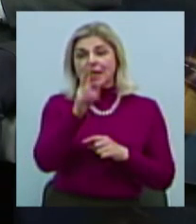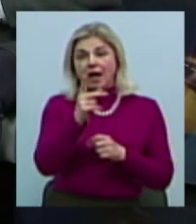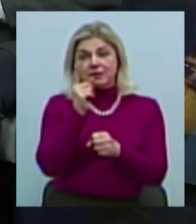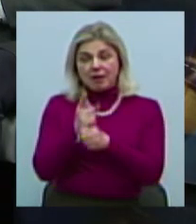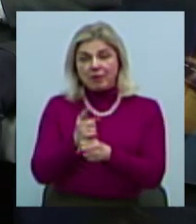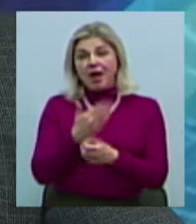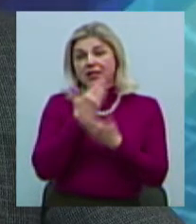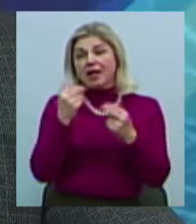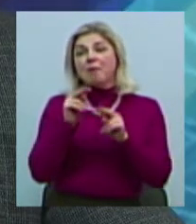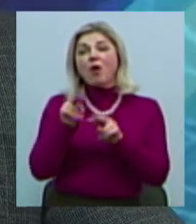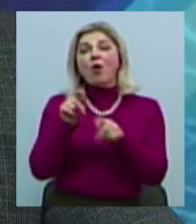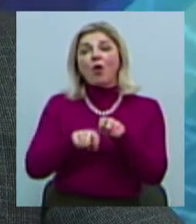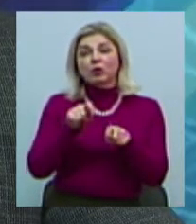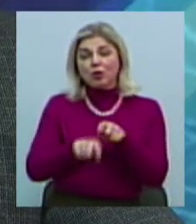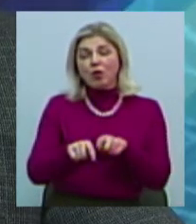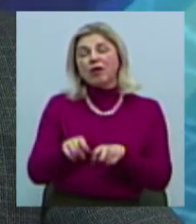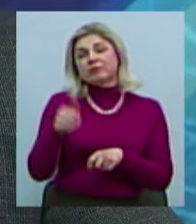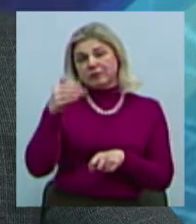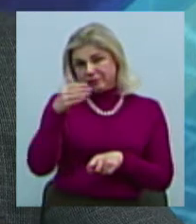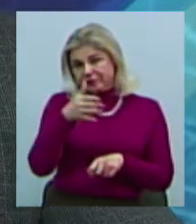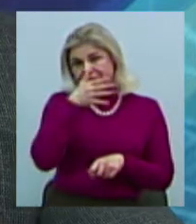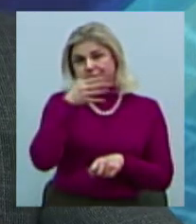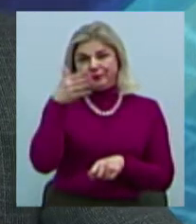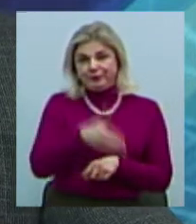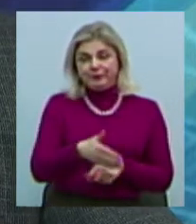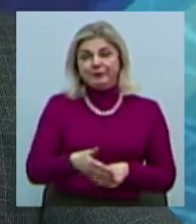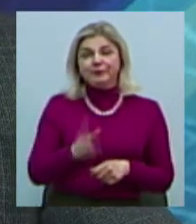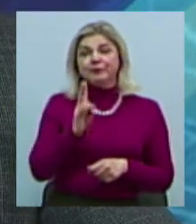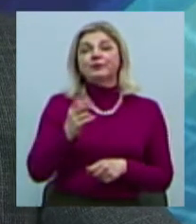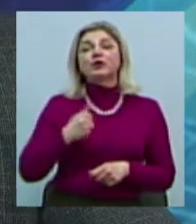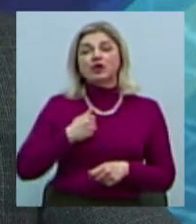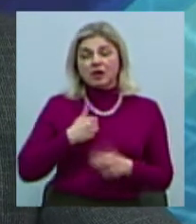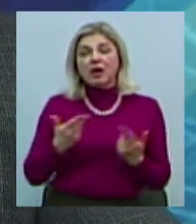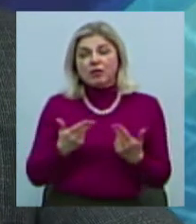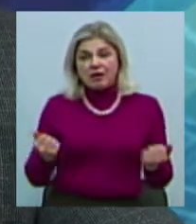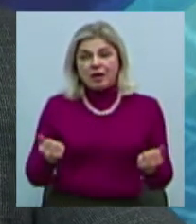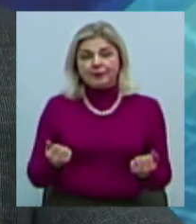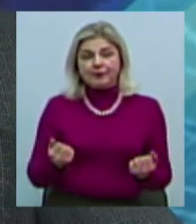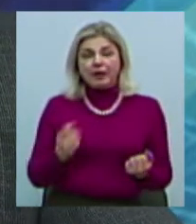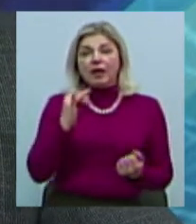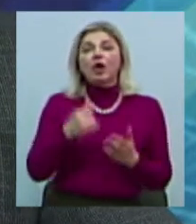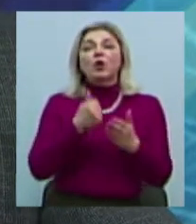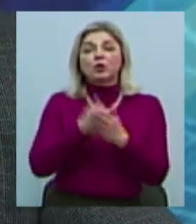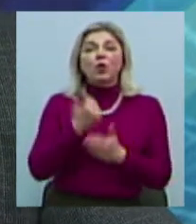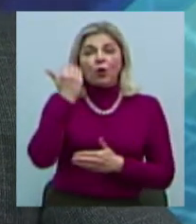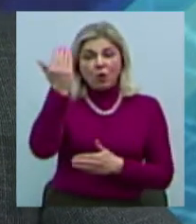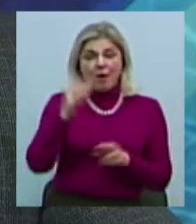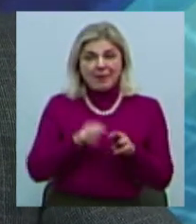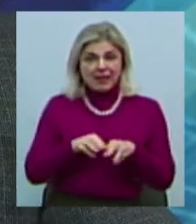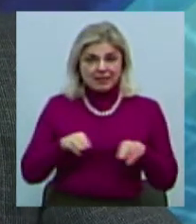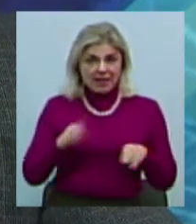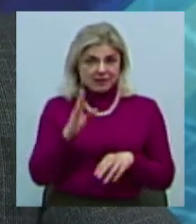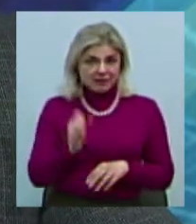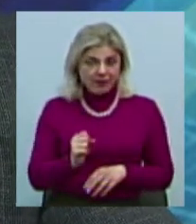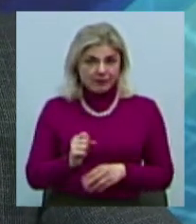ніякого контролю, начебто таки можна. Ну, к сожалению, да, на сьогоднішній день... І до міністерства. На сегодняшний день